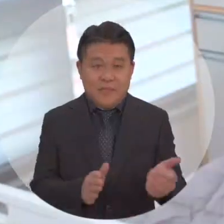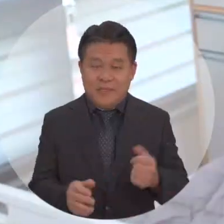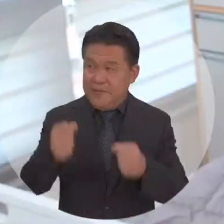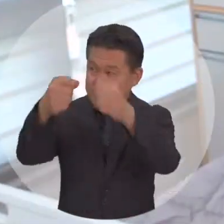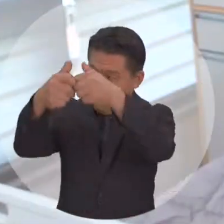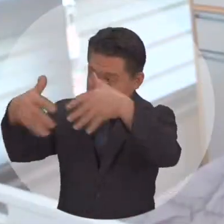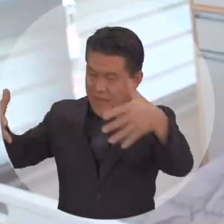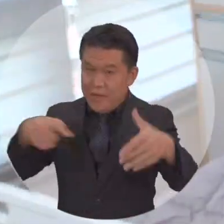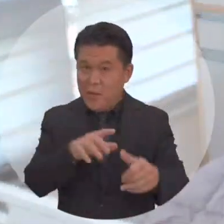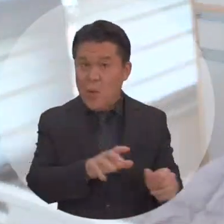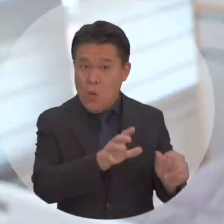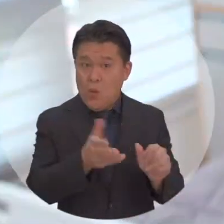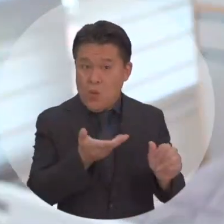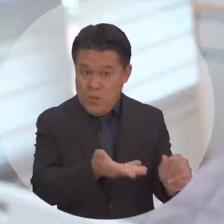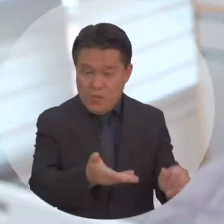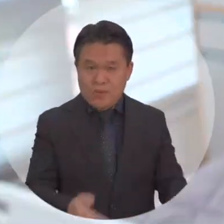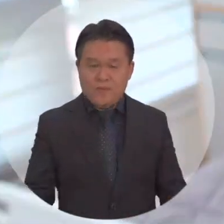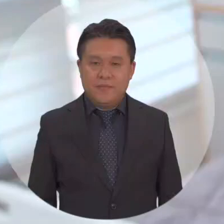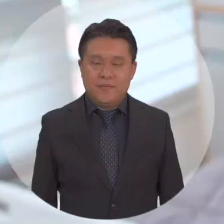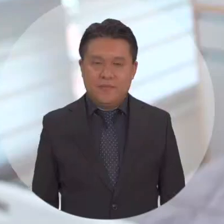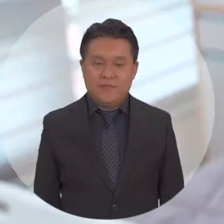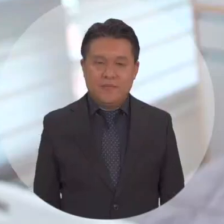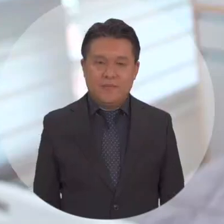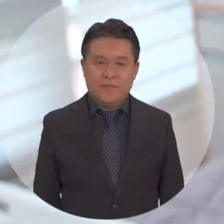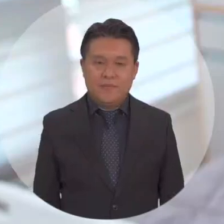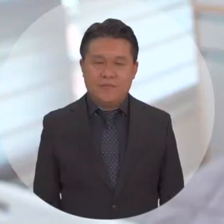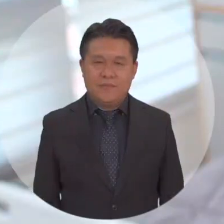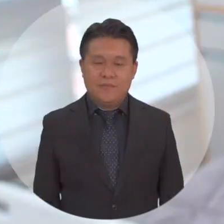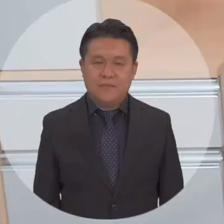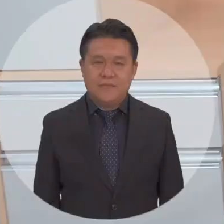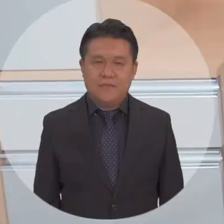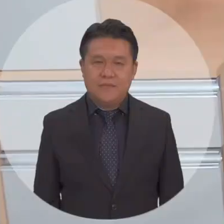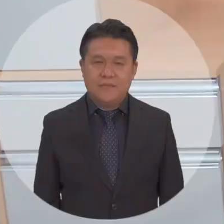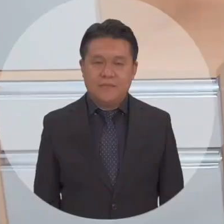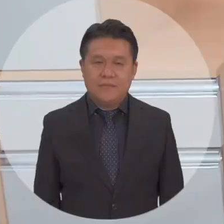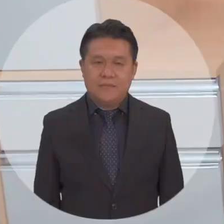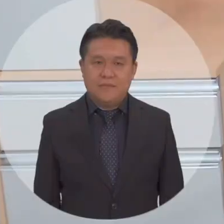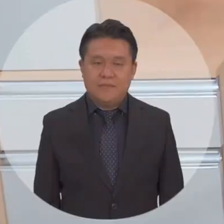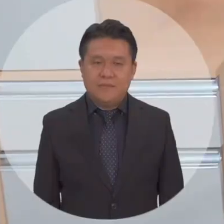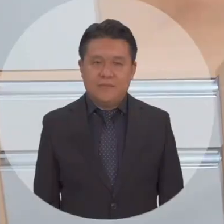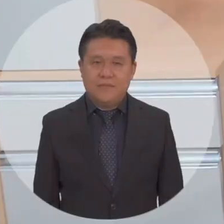시작 전 커튼을 쳐 대상자를 보호합니다.